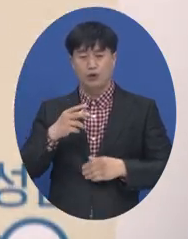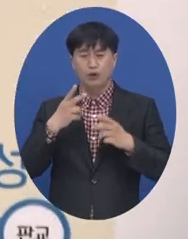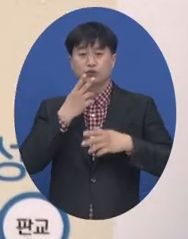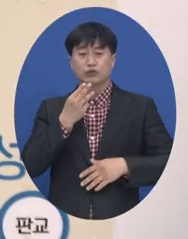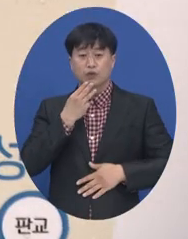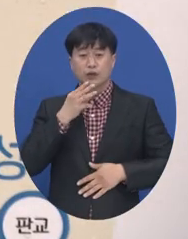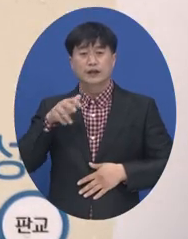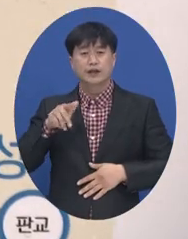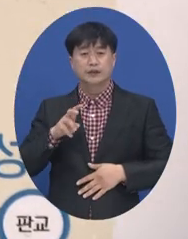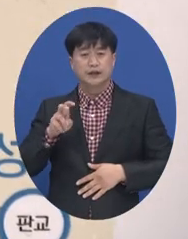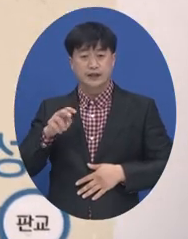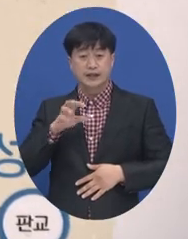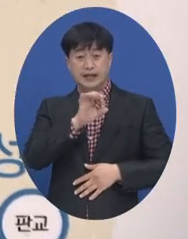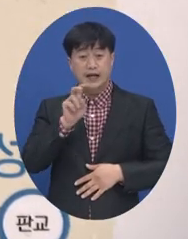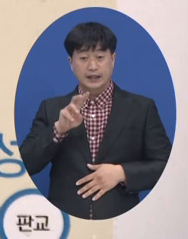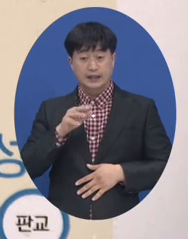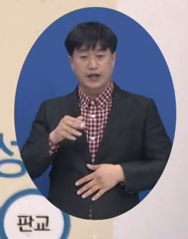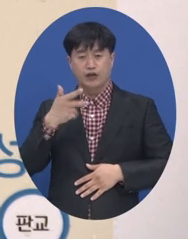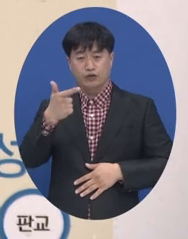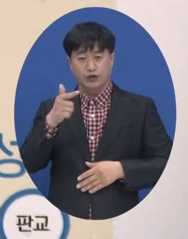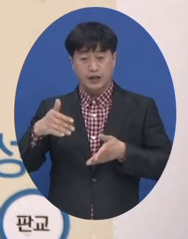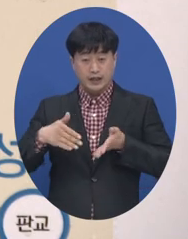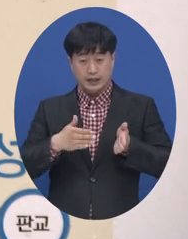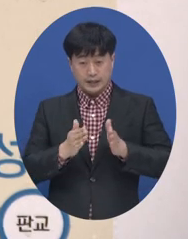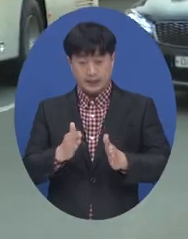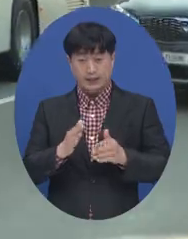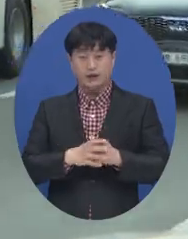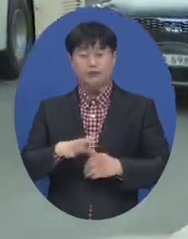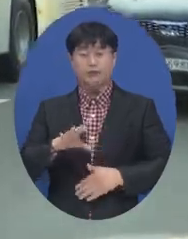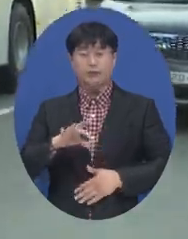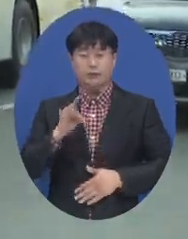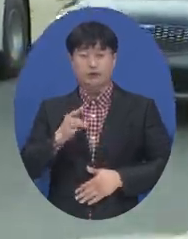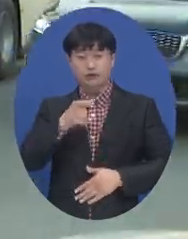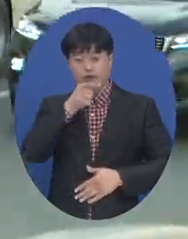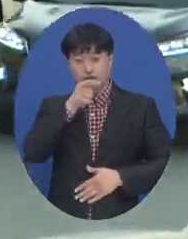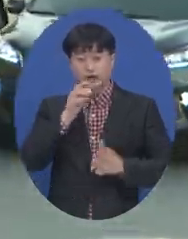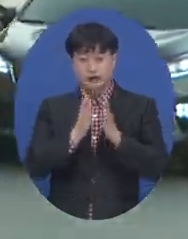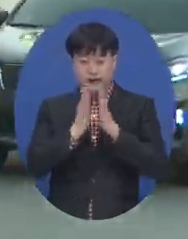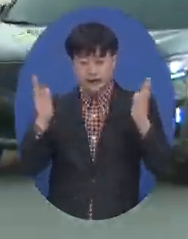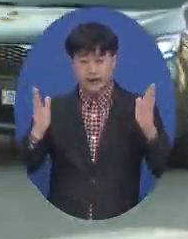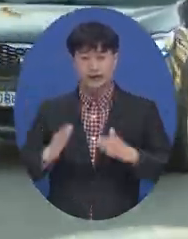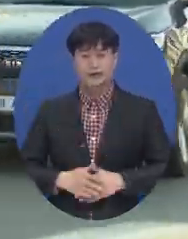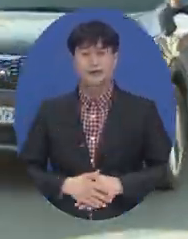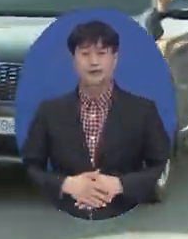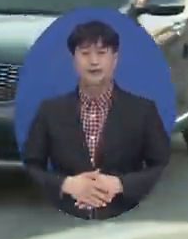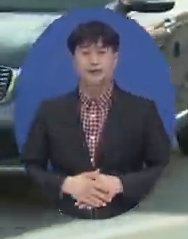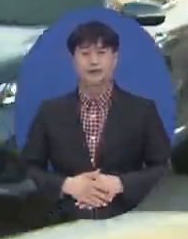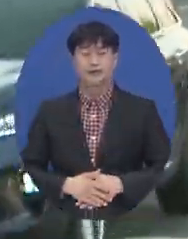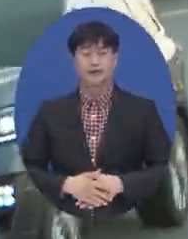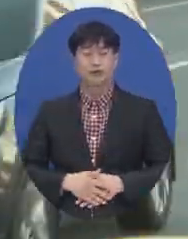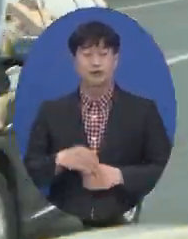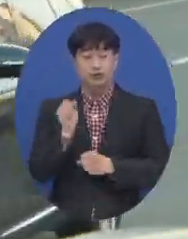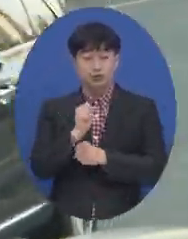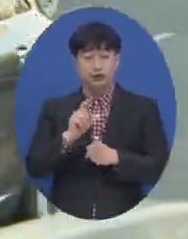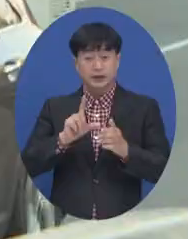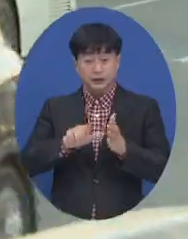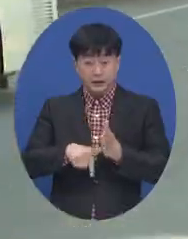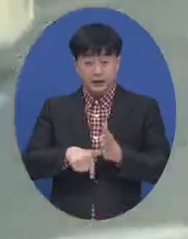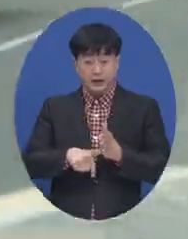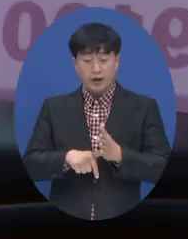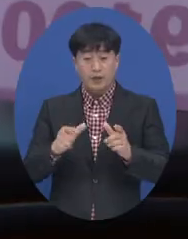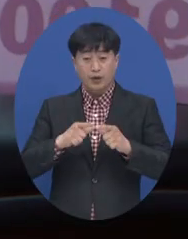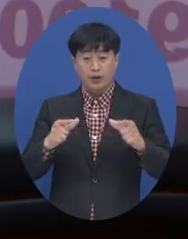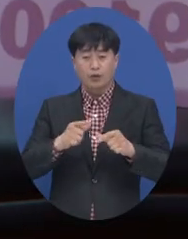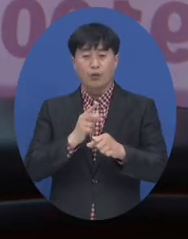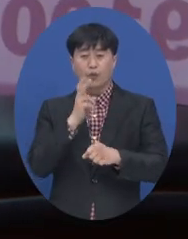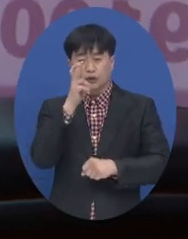양재를 오가는 6개 노선에 생겼는데 먼저 수원에서 시동을 걸었습니다. 운행 시간은 평일 오전